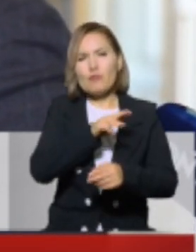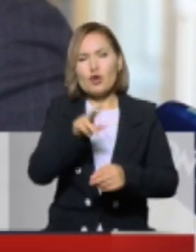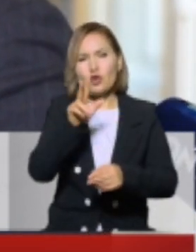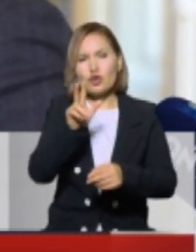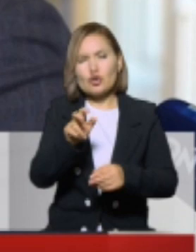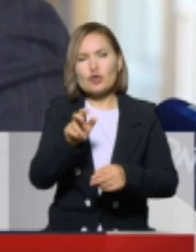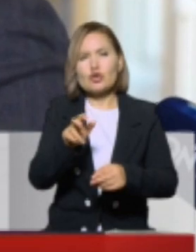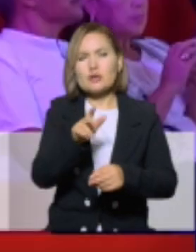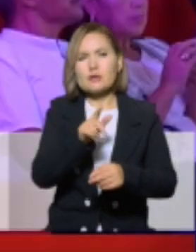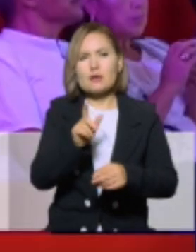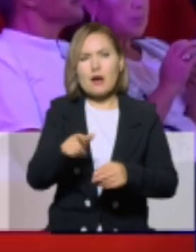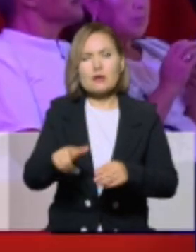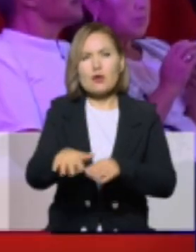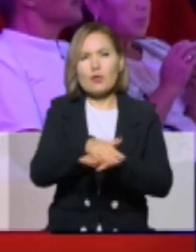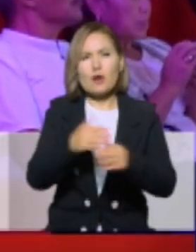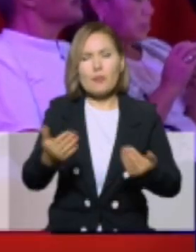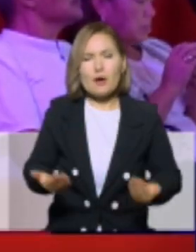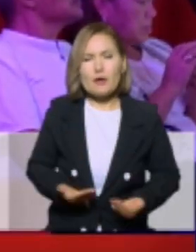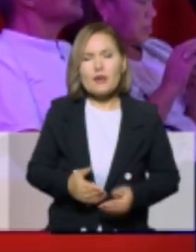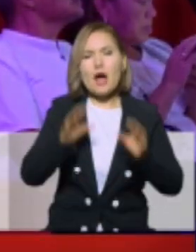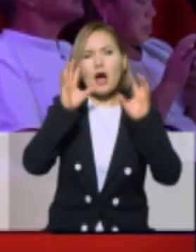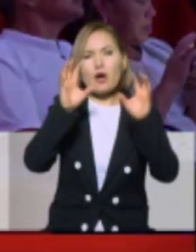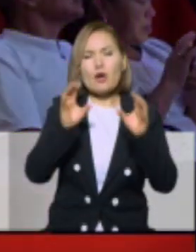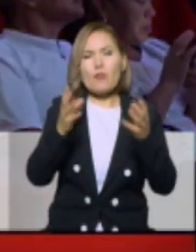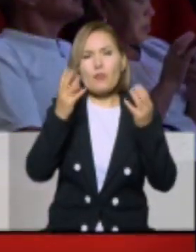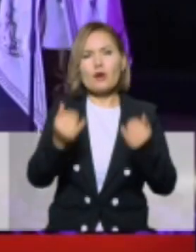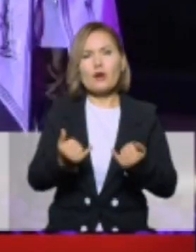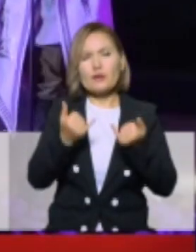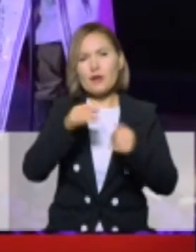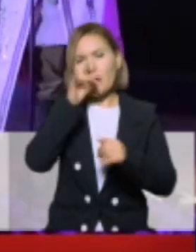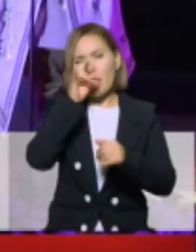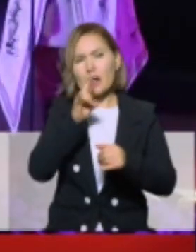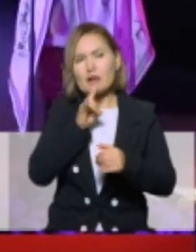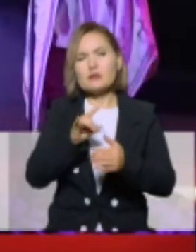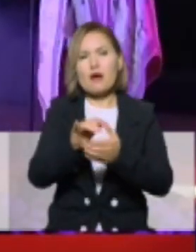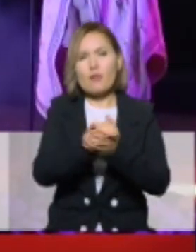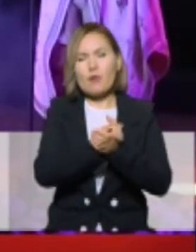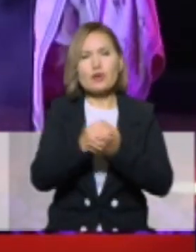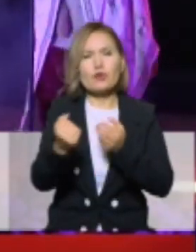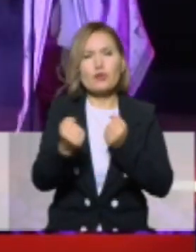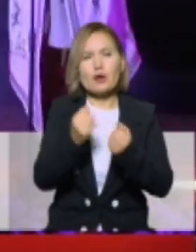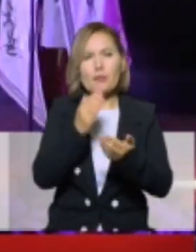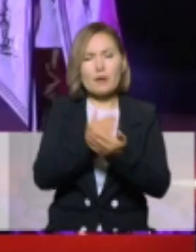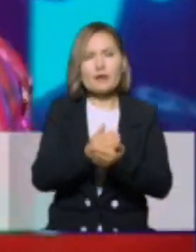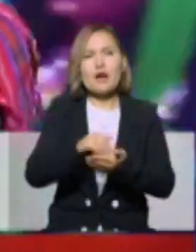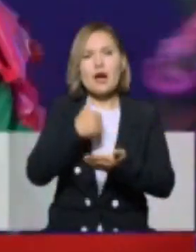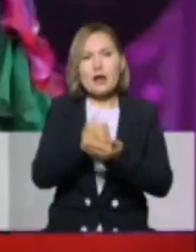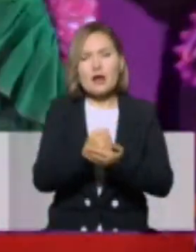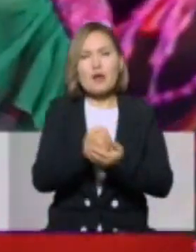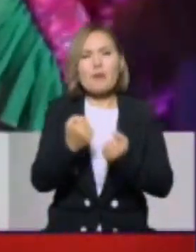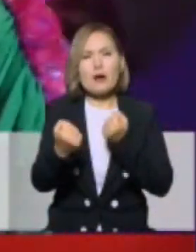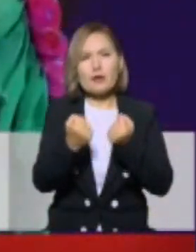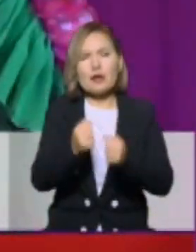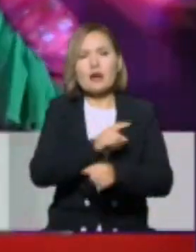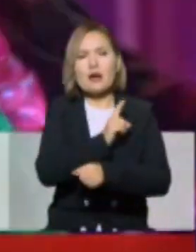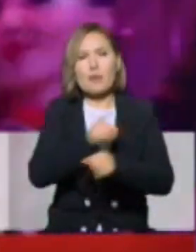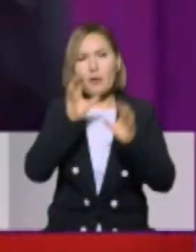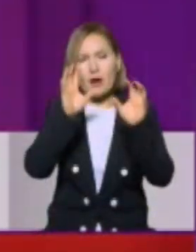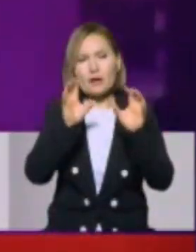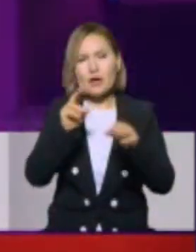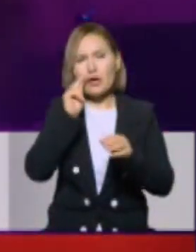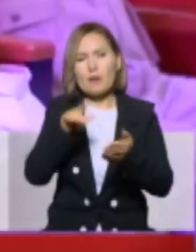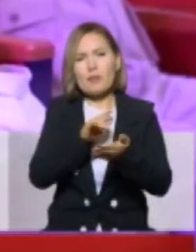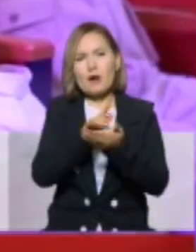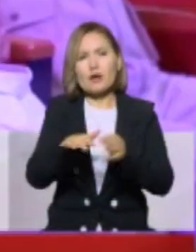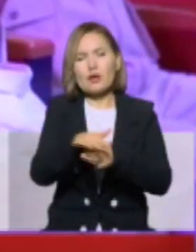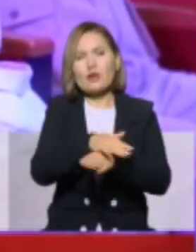отырмыз халқы саны. Конституция сондай-ақ бүгін таңда елдің тұтастығына да негіз болып отыр. Әсіресе нығайып келе жатқан заң үстемдігі мегаполис